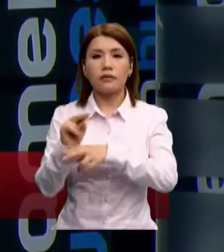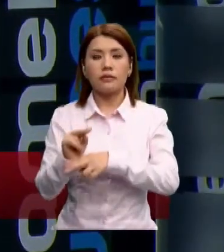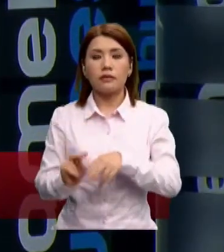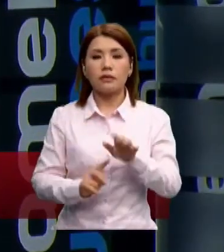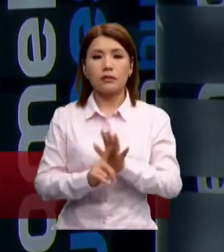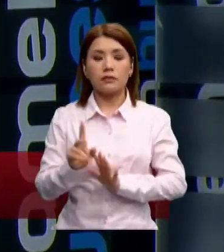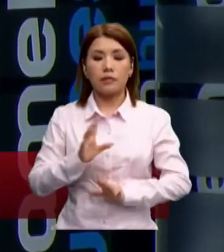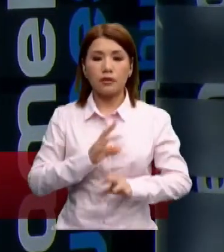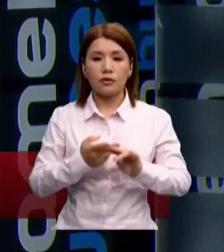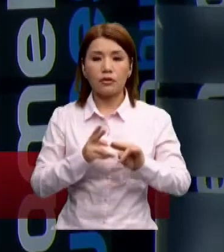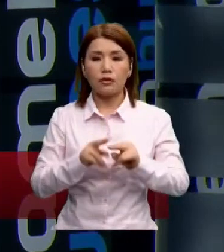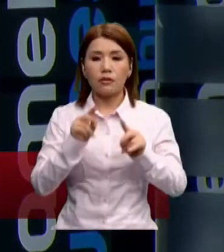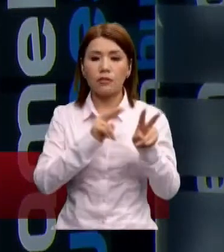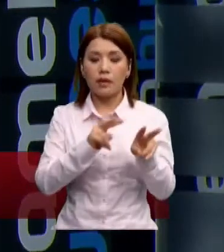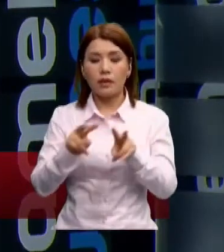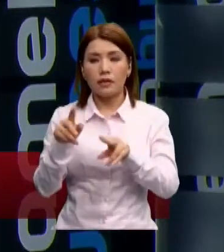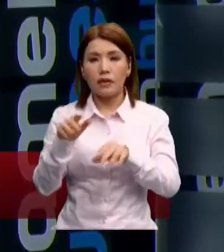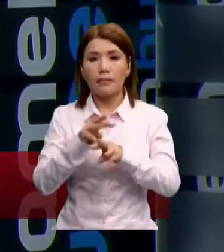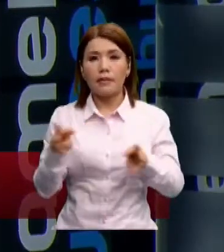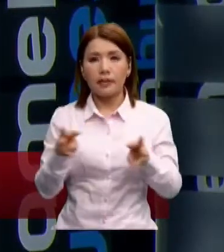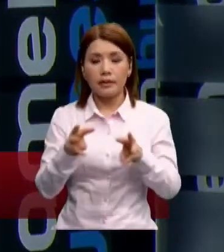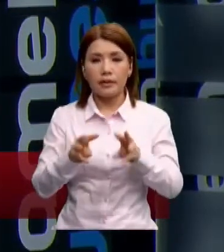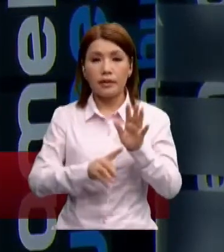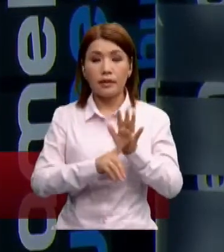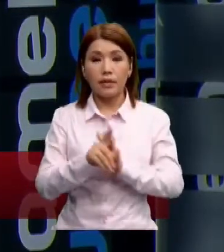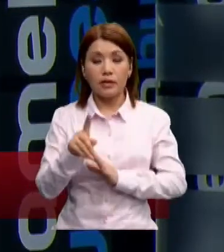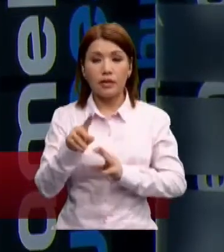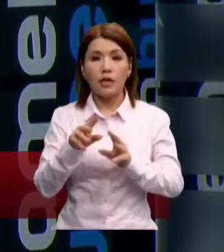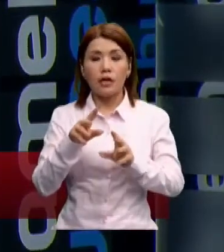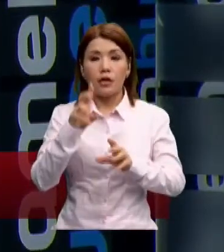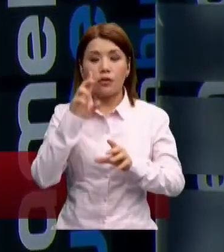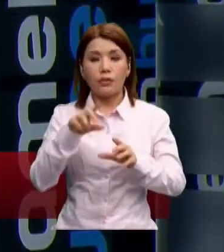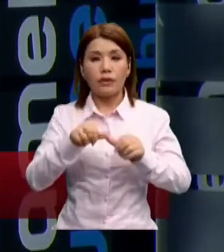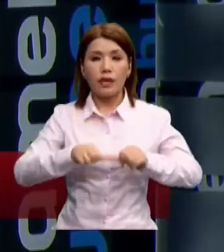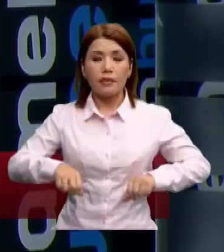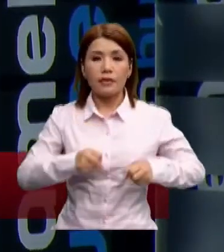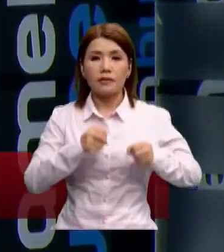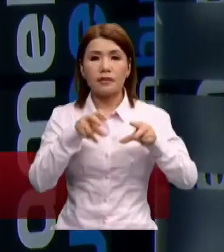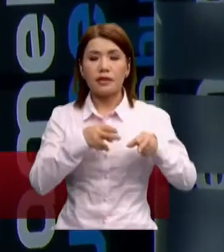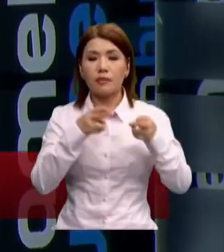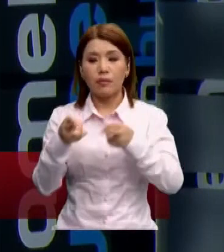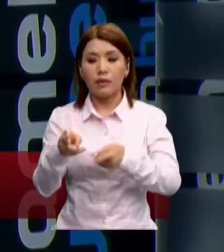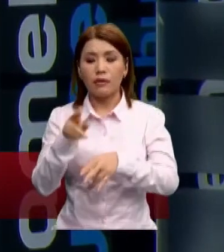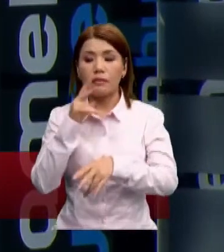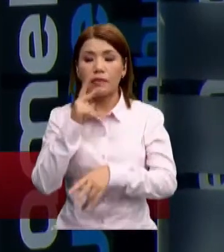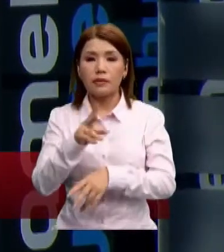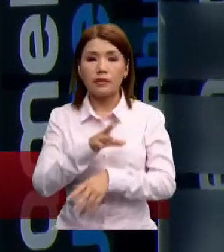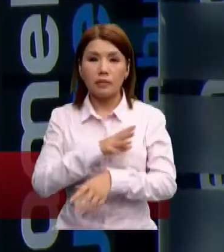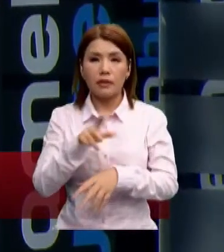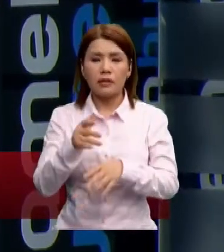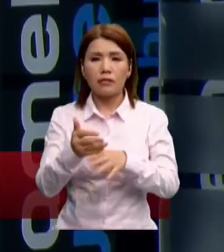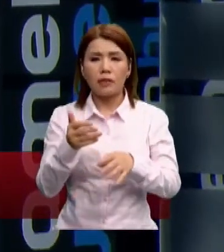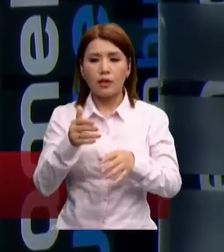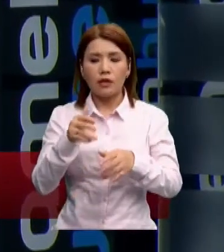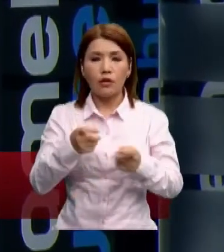жатыр. Аймақтағы ахуалды бақылау үшін премьер-министр бастаған үкіметтік комиссия арнайы барды. Жергілікті шенеуніктер бірінен